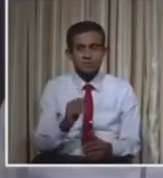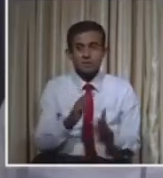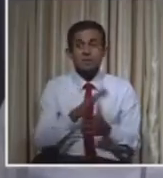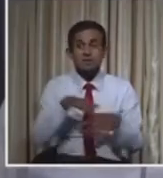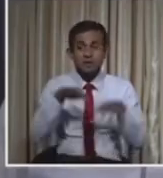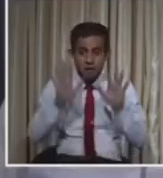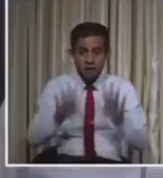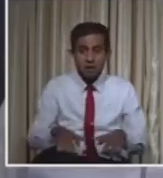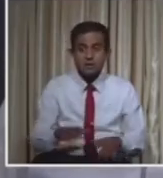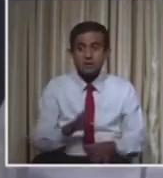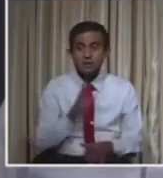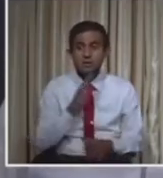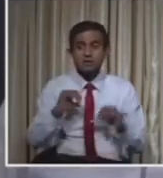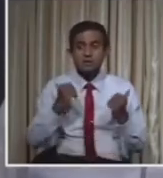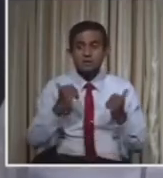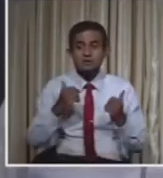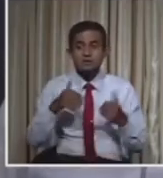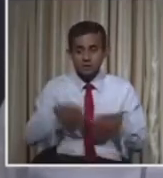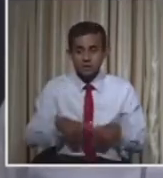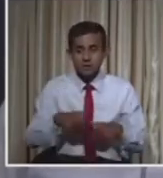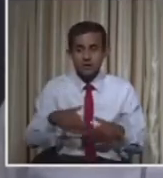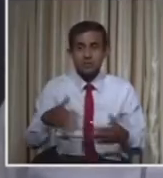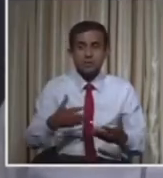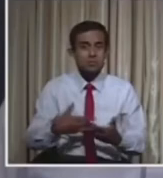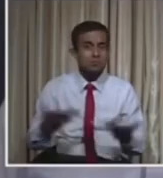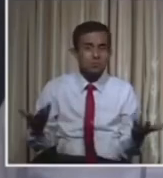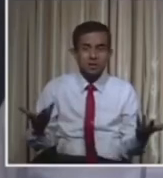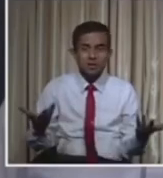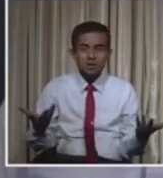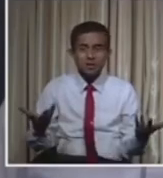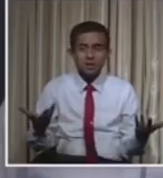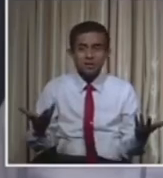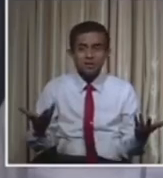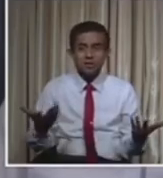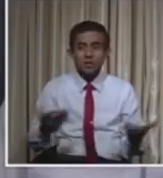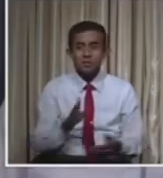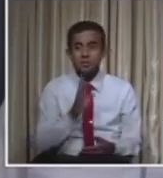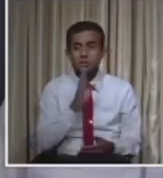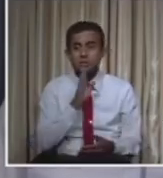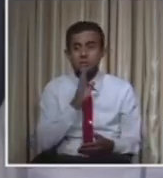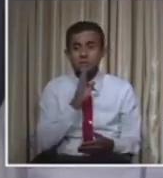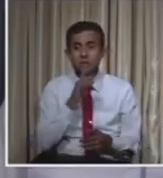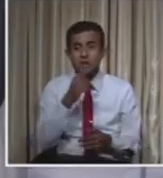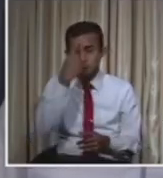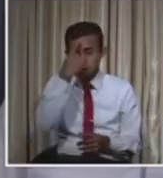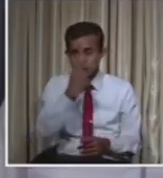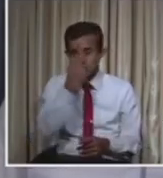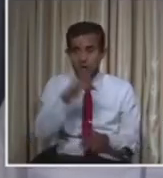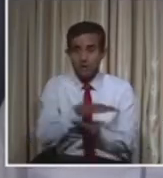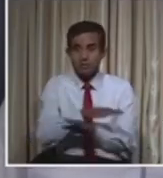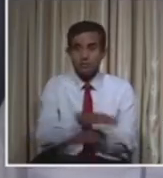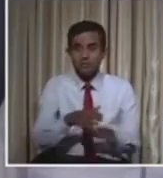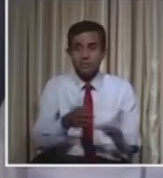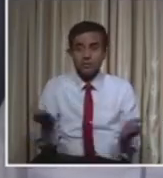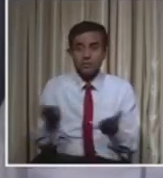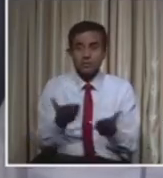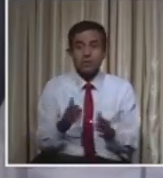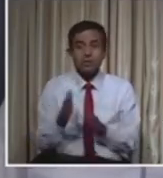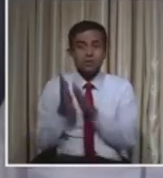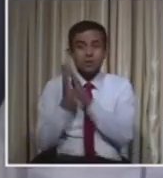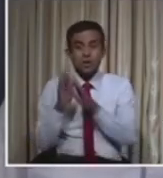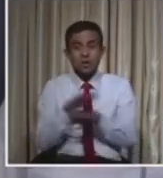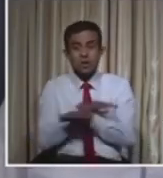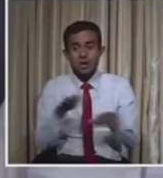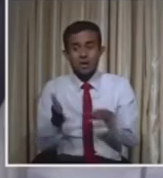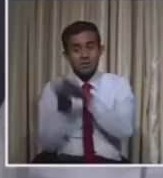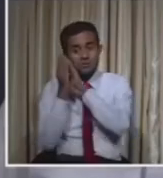තමයි අහිංසක ජීවිත අදත් අපට නැති වුණා විතරක් නෙවෙයි අහිංසක කතෝලික දරුපැටව තාම ඇඳන් උඩ ඉන්න ඇස්